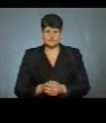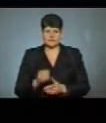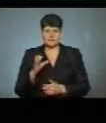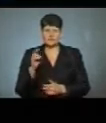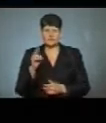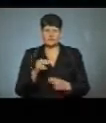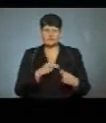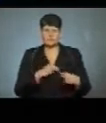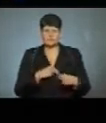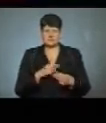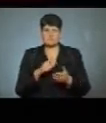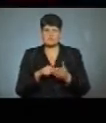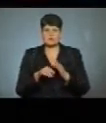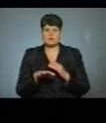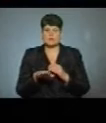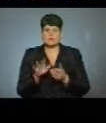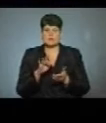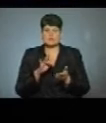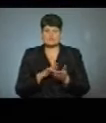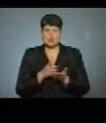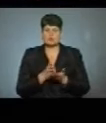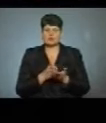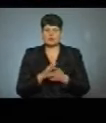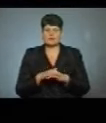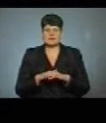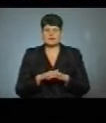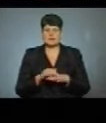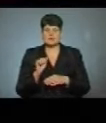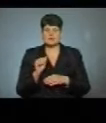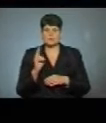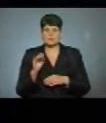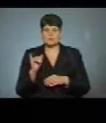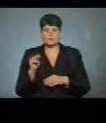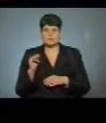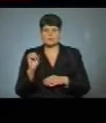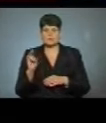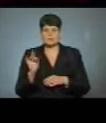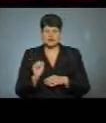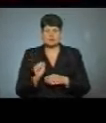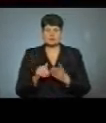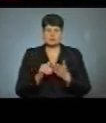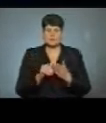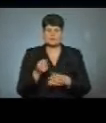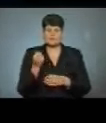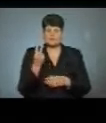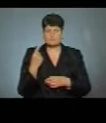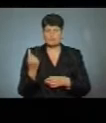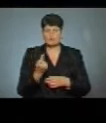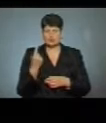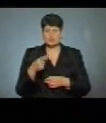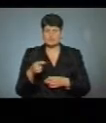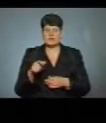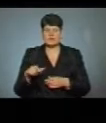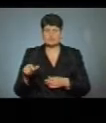Соціальна робітниця міського територіального центру обслуговування населення Анжела Кучирка допомагає 12 одиноким